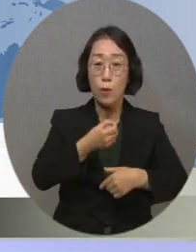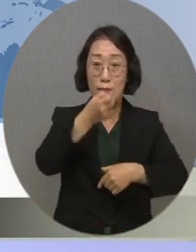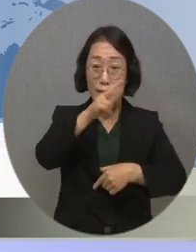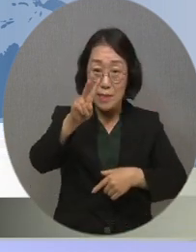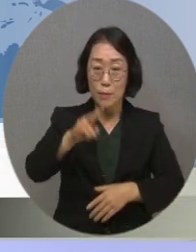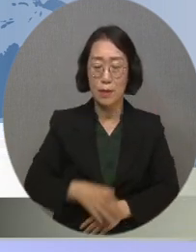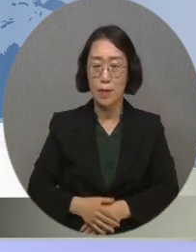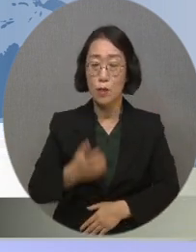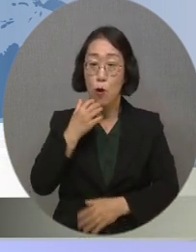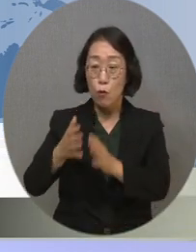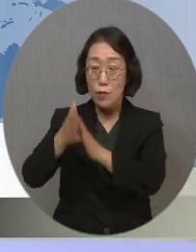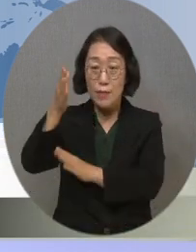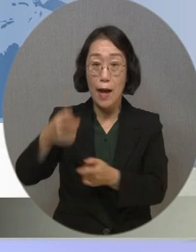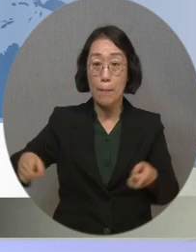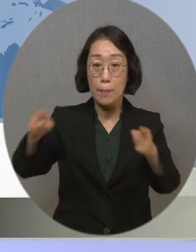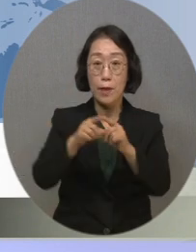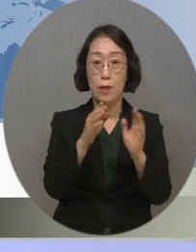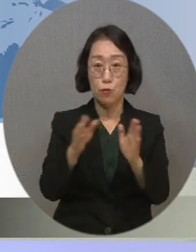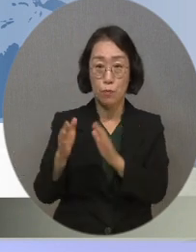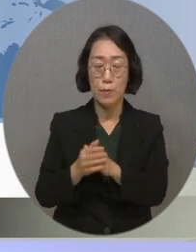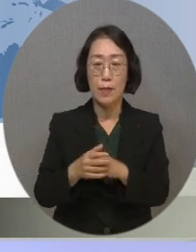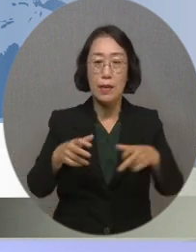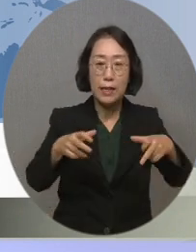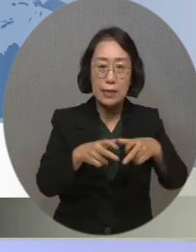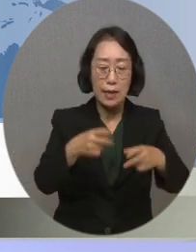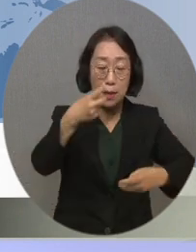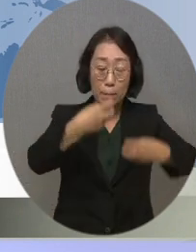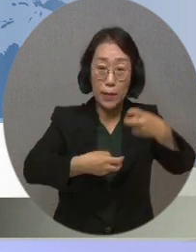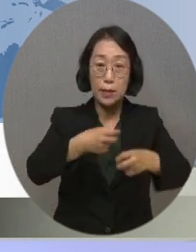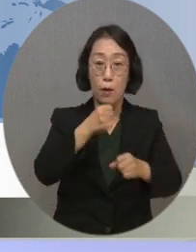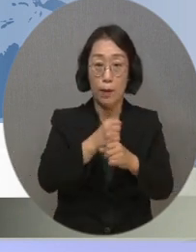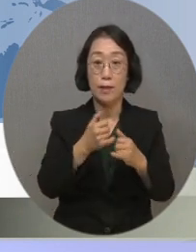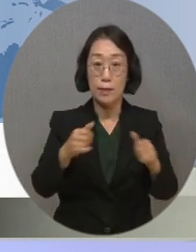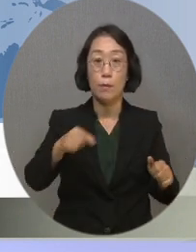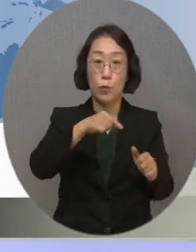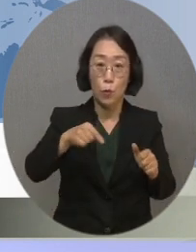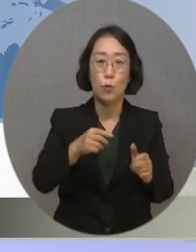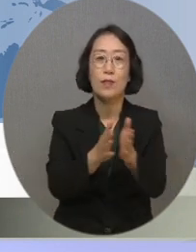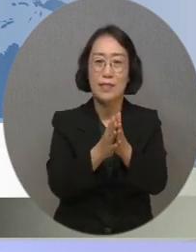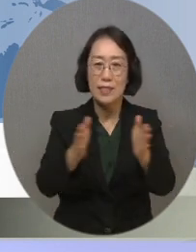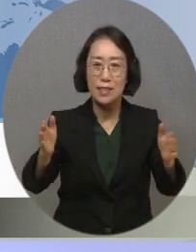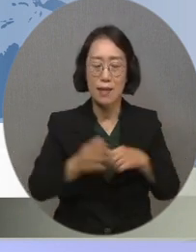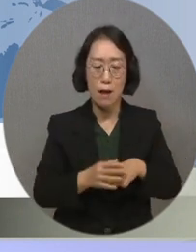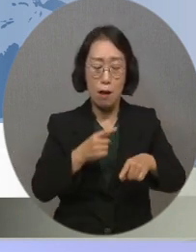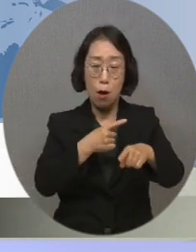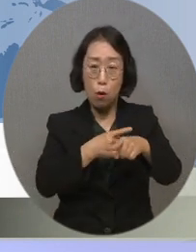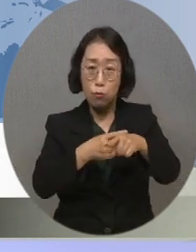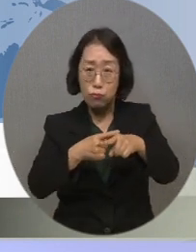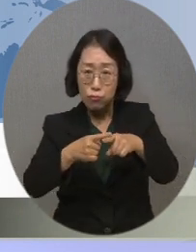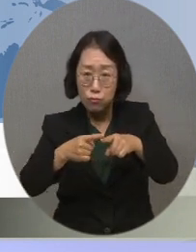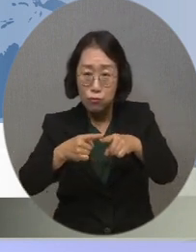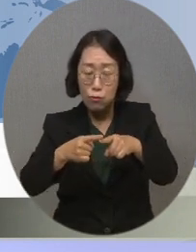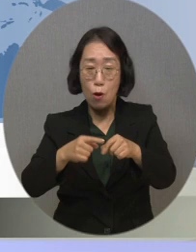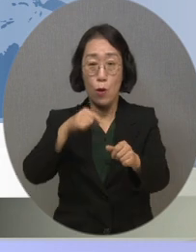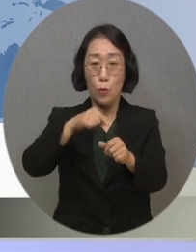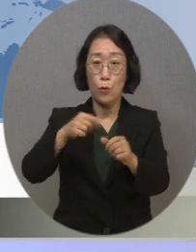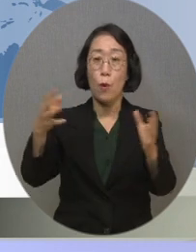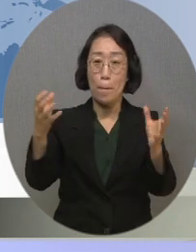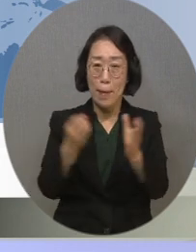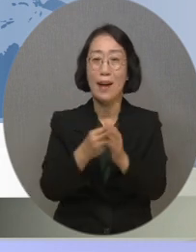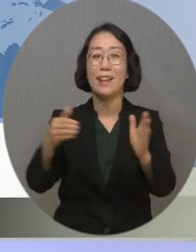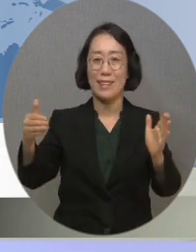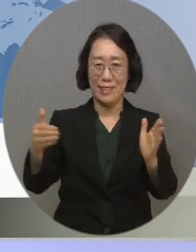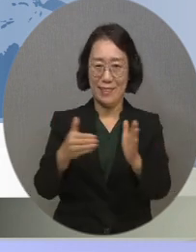함께 장애인 미디어 크리에이터 양성 교육을 시작했습니다. 어느덧 시간이 훌쩍 지나 교육이 모두